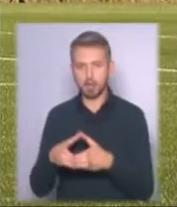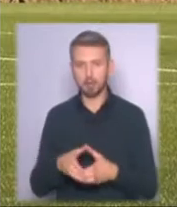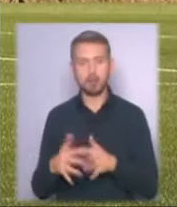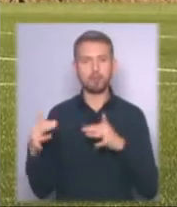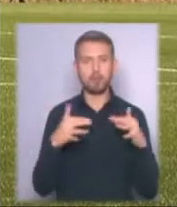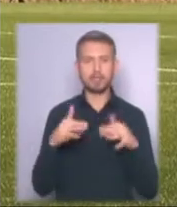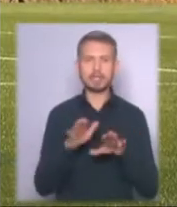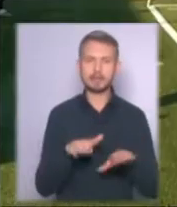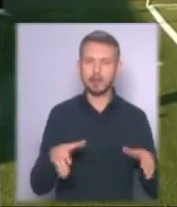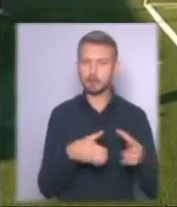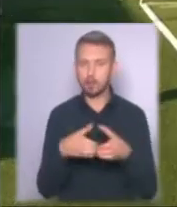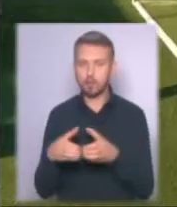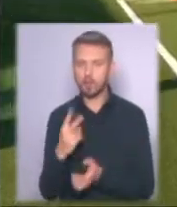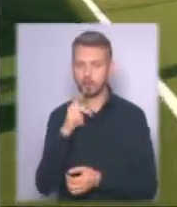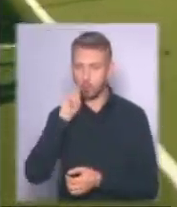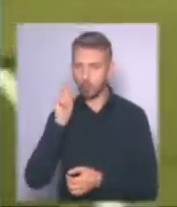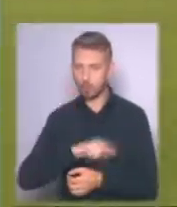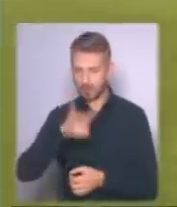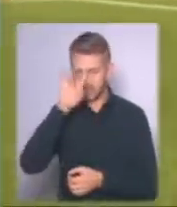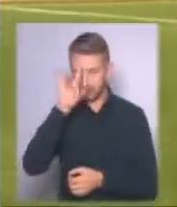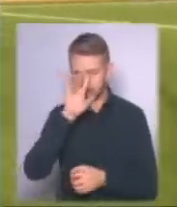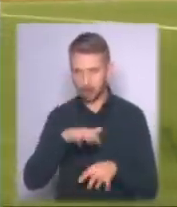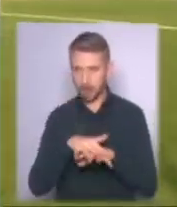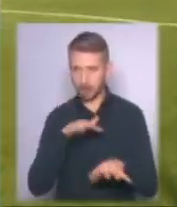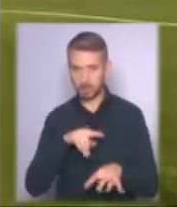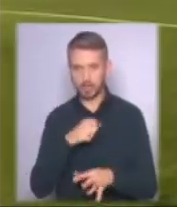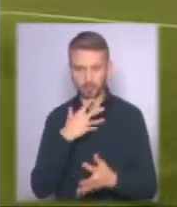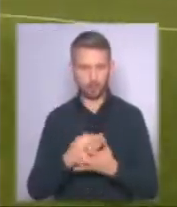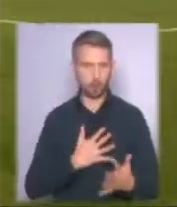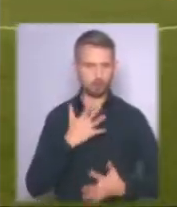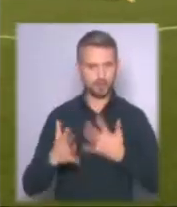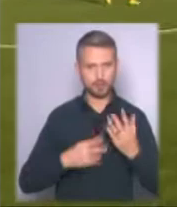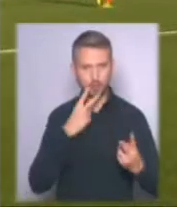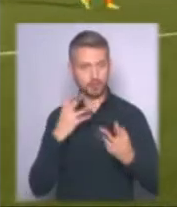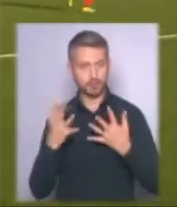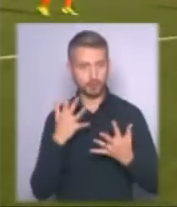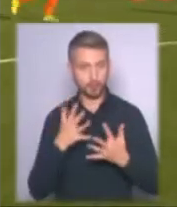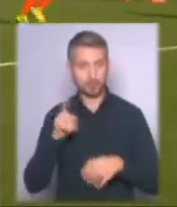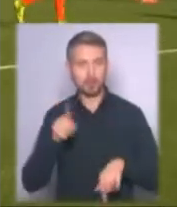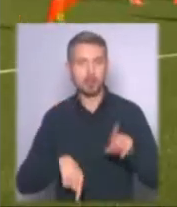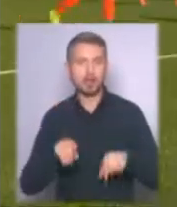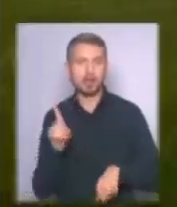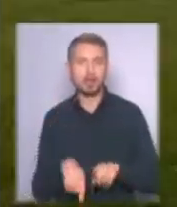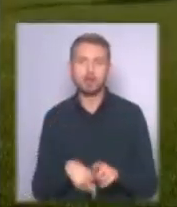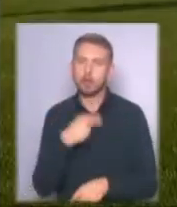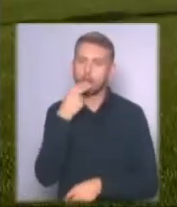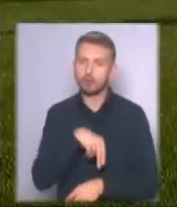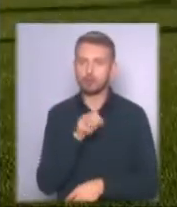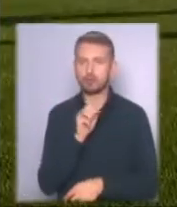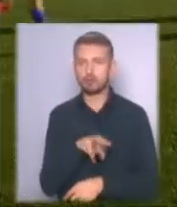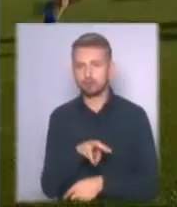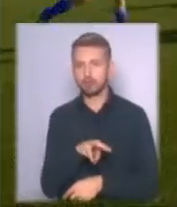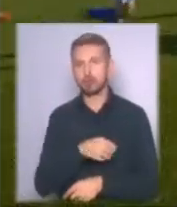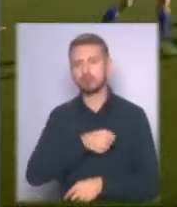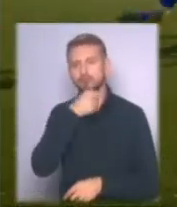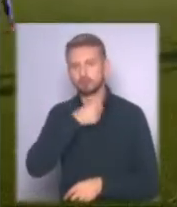Поєдинки дитячих команд двох українських грандів за своєю емоційністю та видовищністю інколи навіть затьмарюють протистояння підопічних